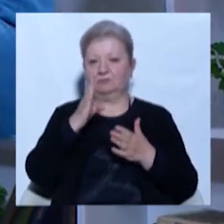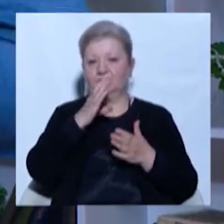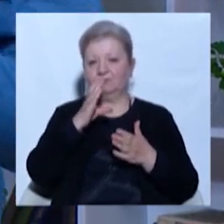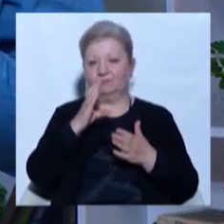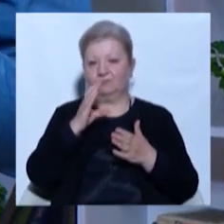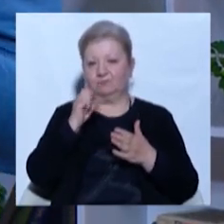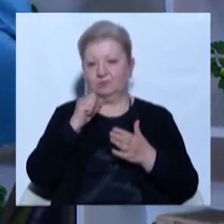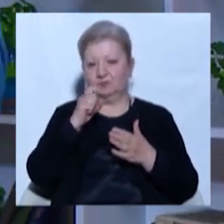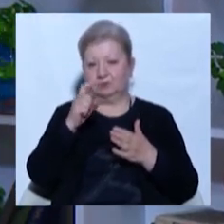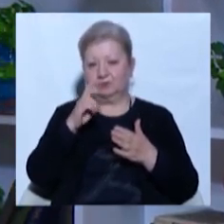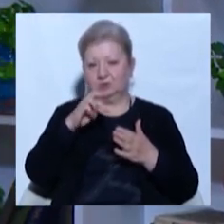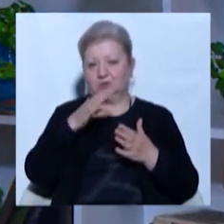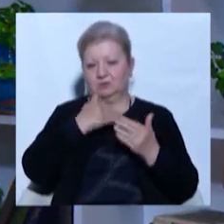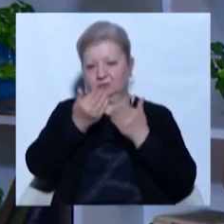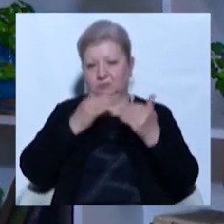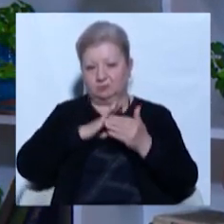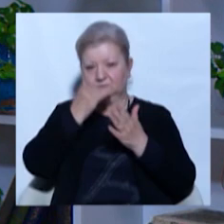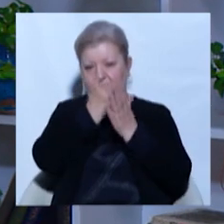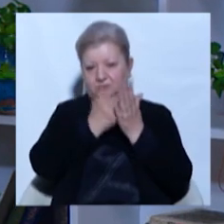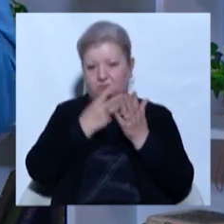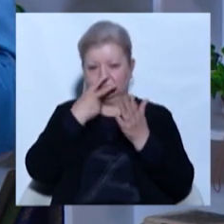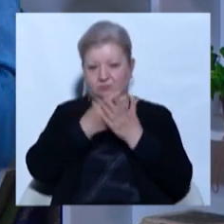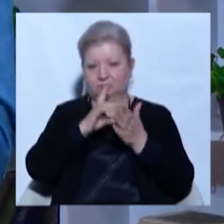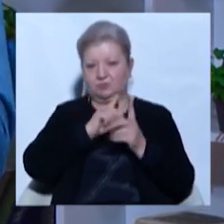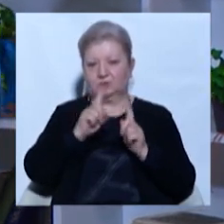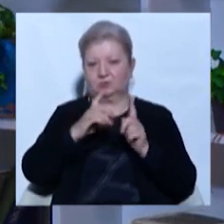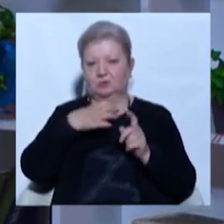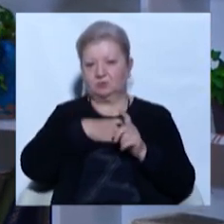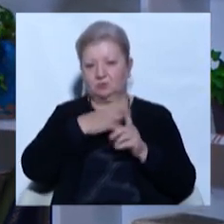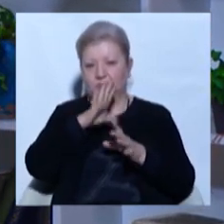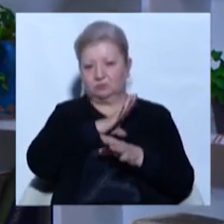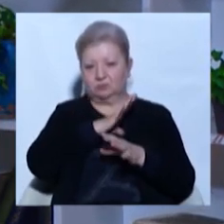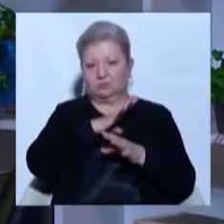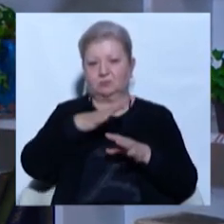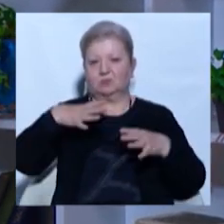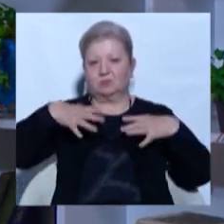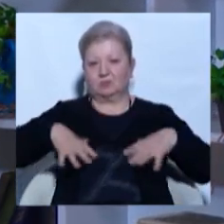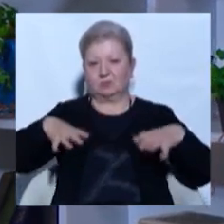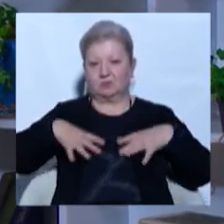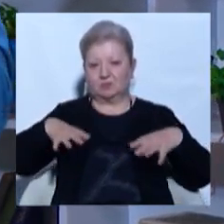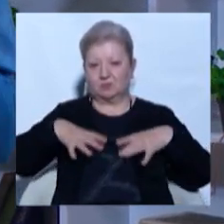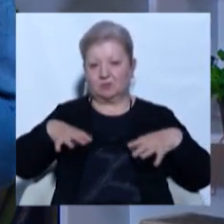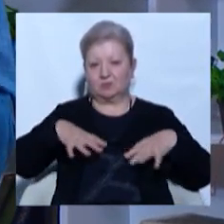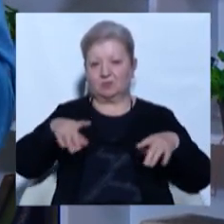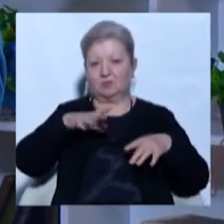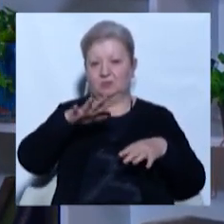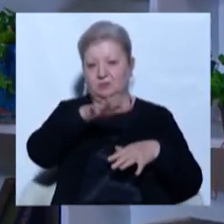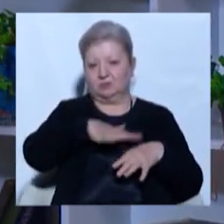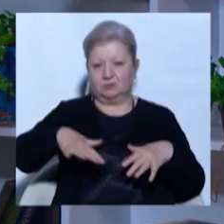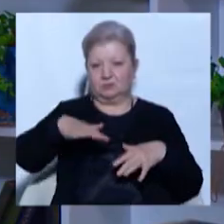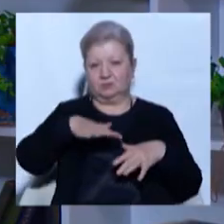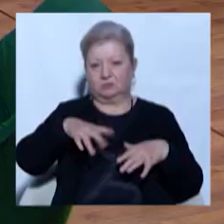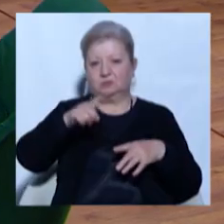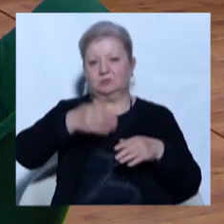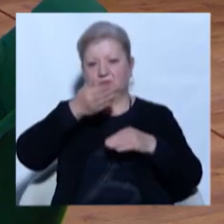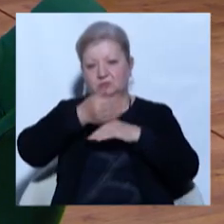Წინა გაკვეთილებზე ჩვენ ნახეთ თუ რა დიდი მნიშვნელობა ჰქონდა ქართლის სამეფო ზოგადად ჯერ რომის, ხოლო შემდეგ უკვე